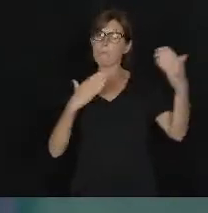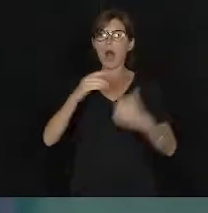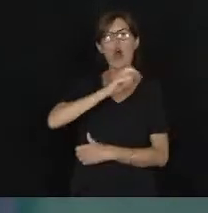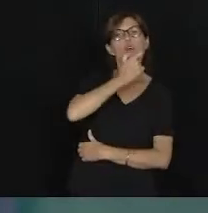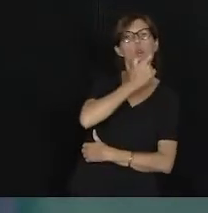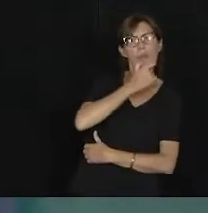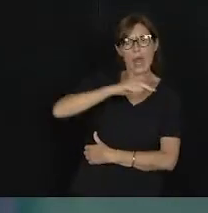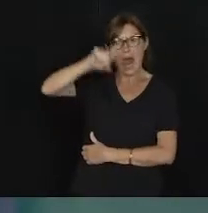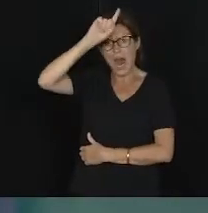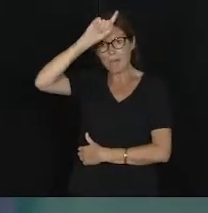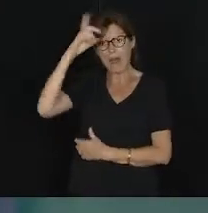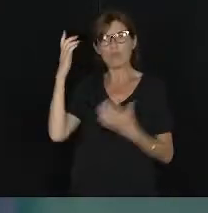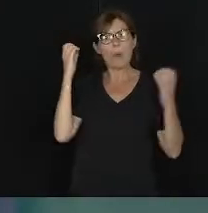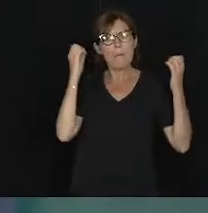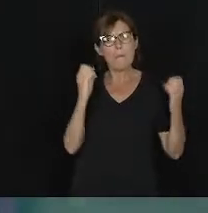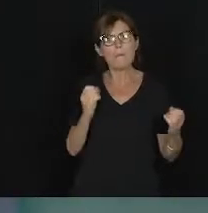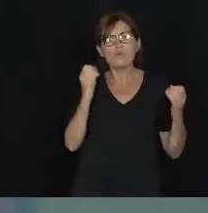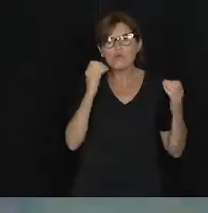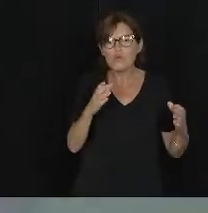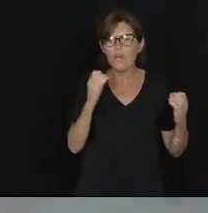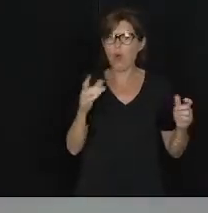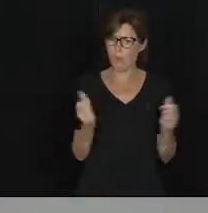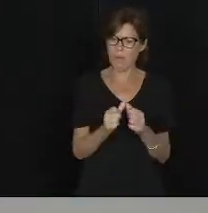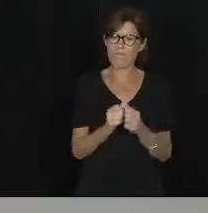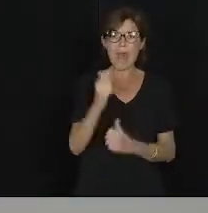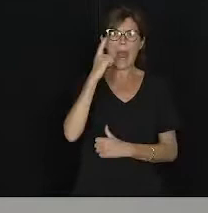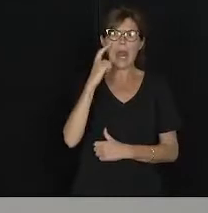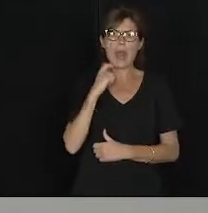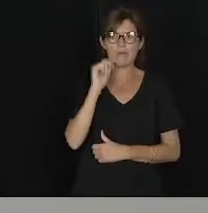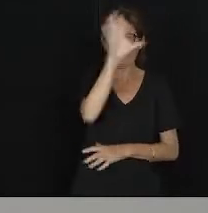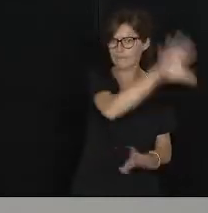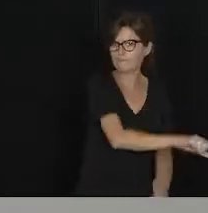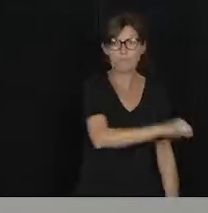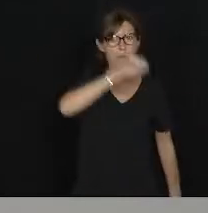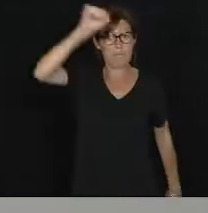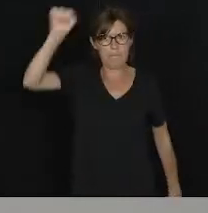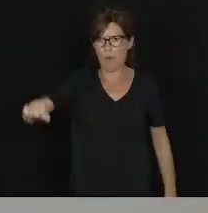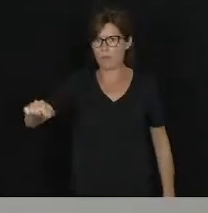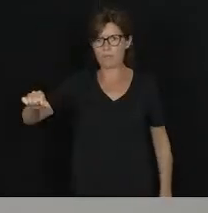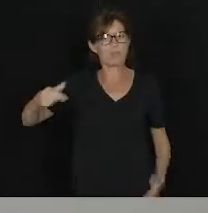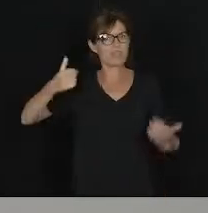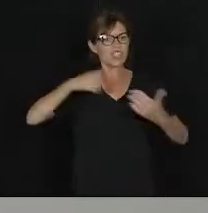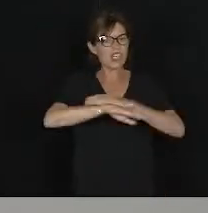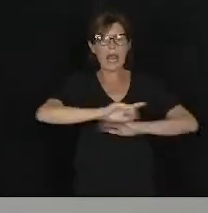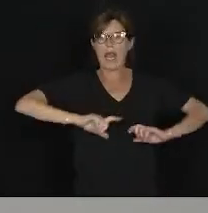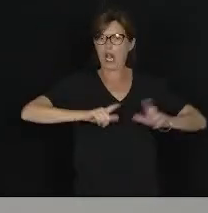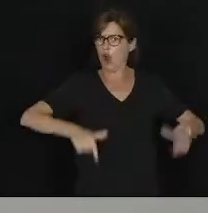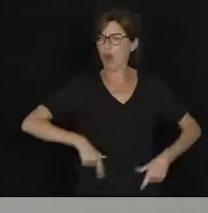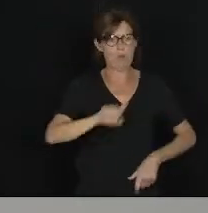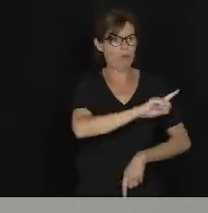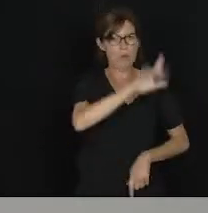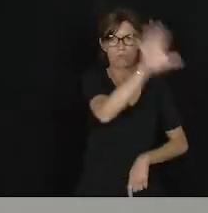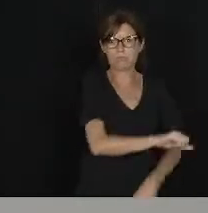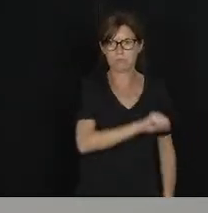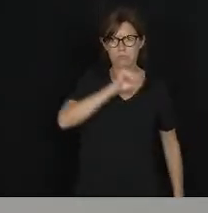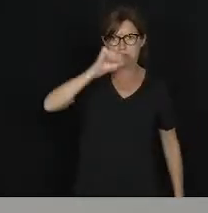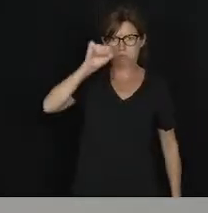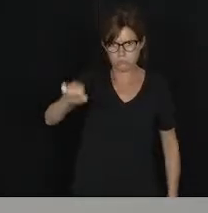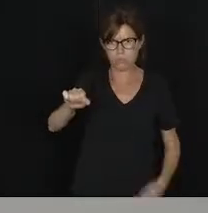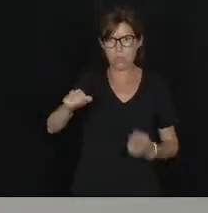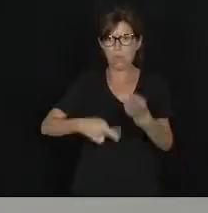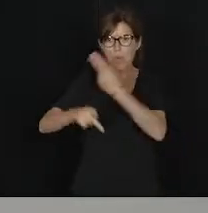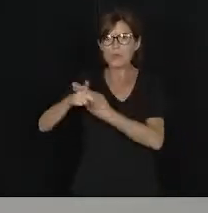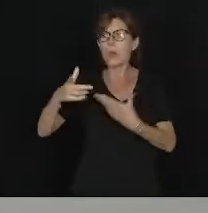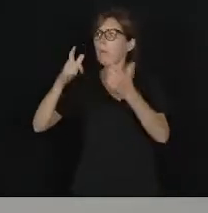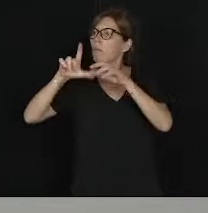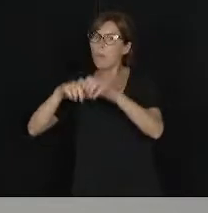à sortir l'élève du temps scolaire. Hein, le déscolariser en partie, assumant de retrancher le temps de l'éducation au profit du temps de la